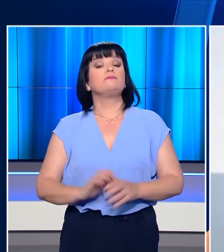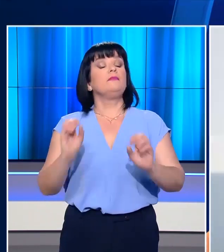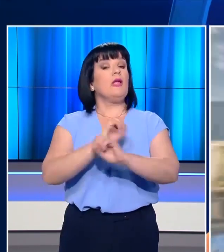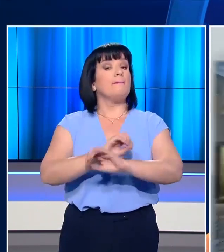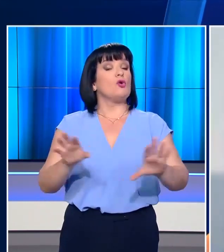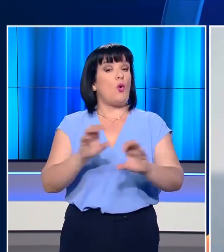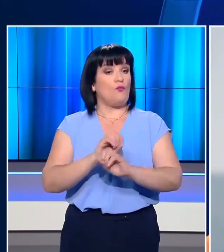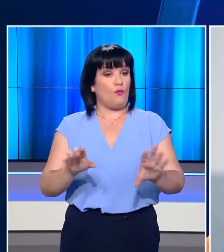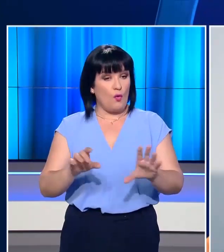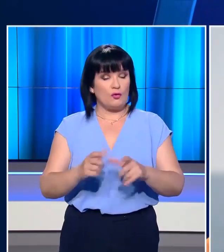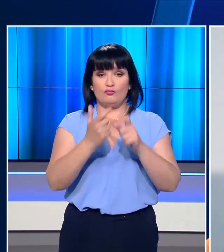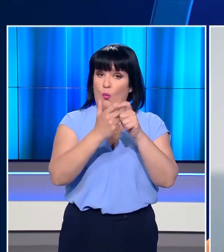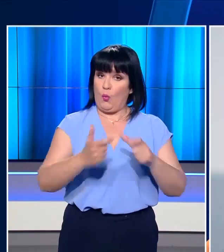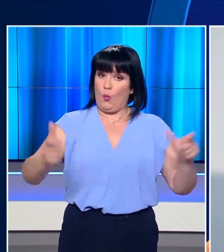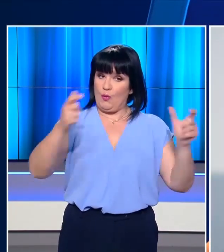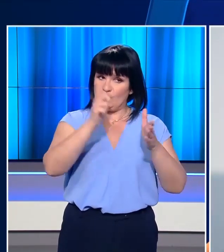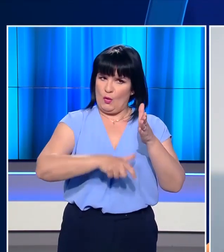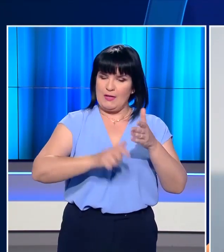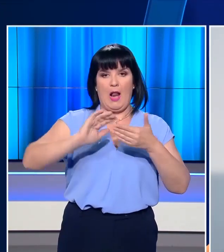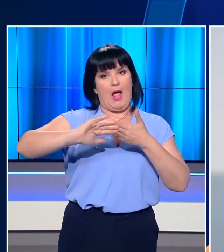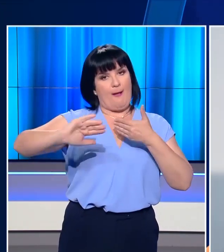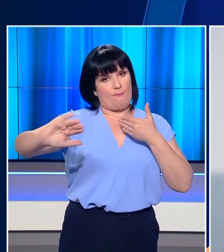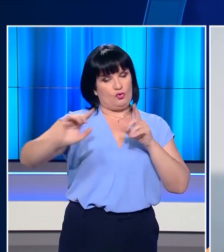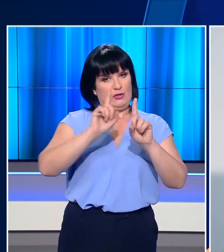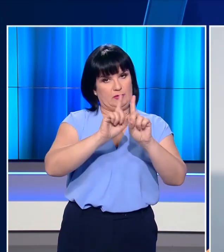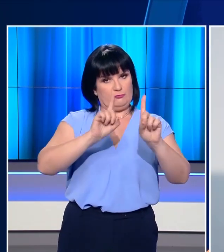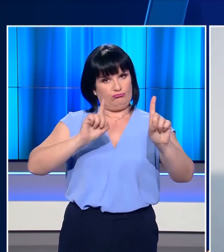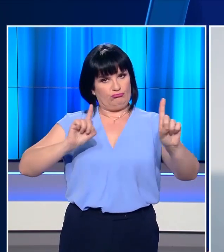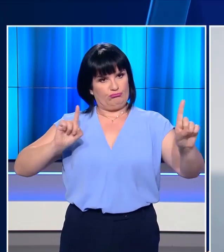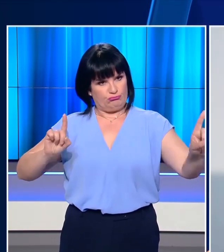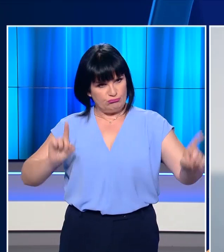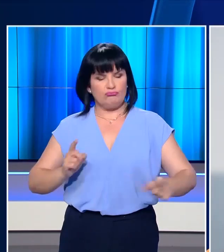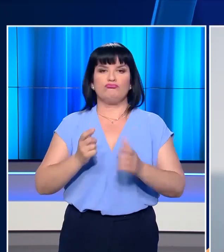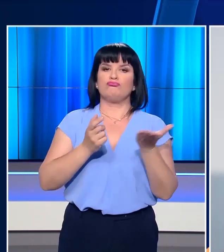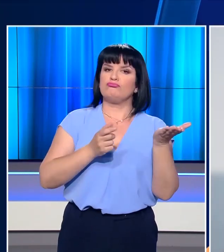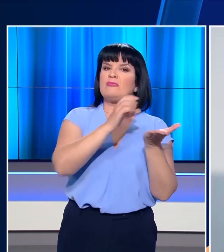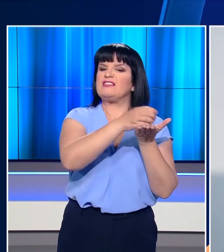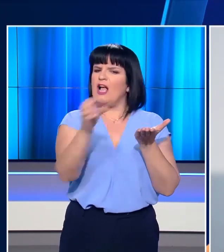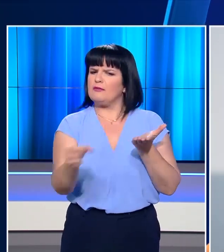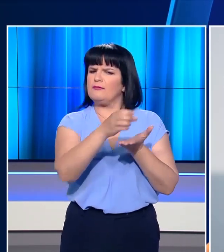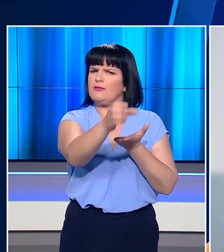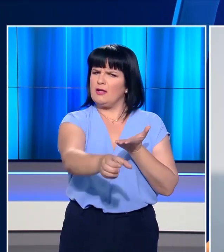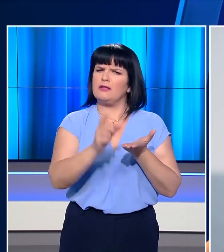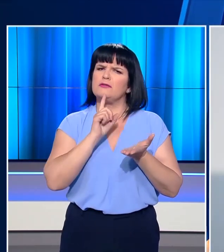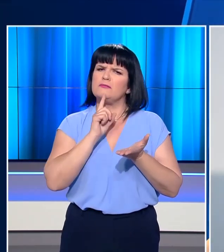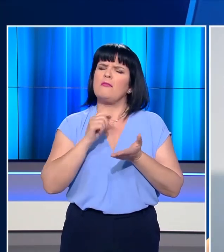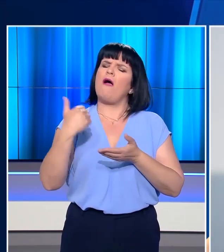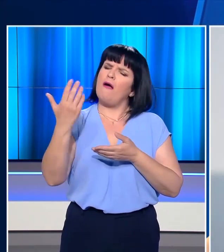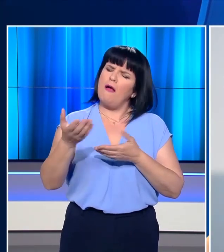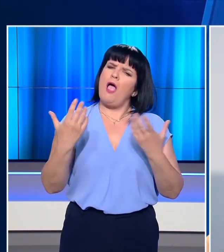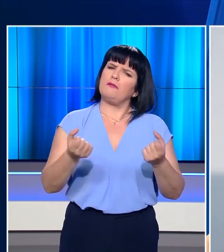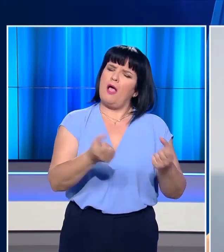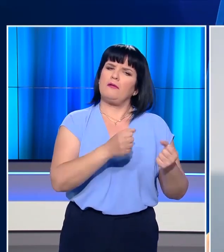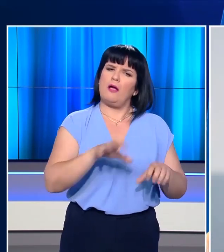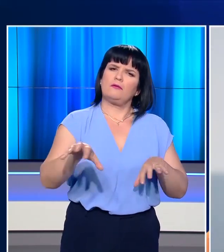Σύμφωνα με πληροφορίες, μπουφές θα υπάρχει, αλλά με αποστάσεις ανάμεσα στους πελάτες, ενώ το σερβίρισμα θα γίνεται και σε άλλους χώρους εκτός του εστιατορίου. Δεν